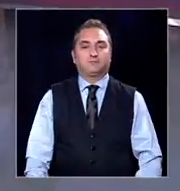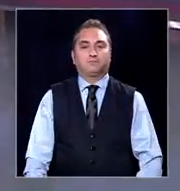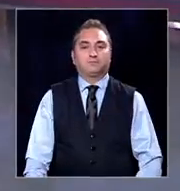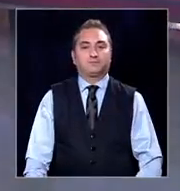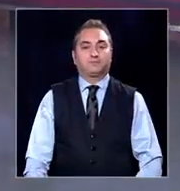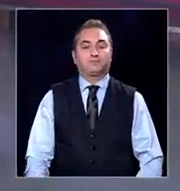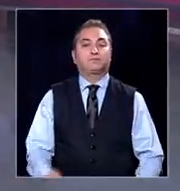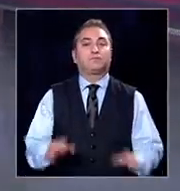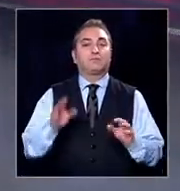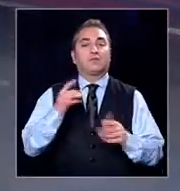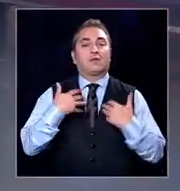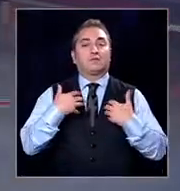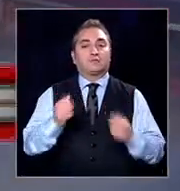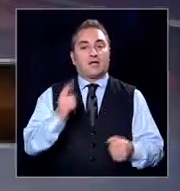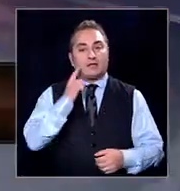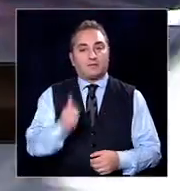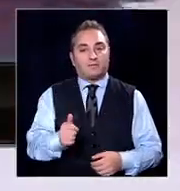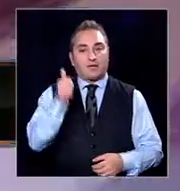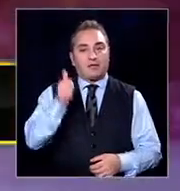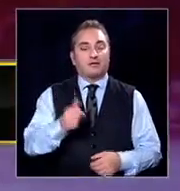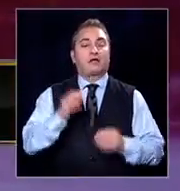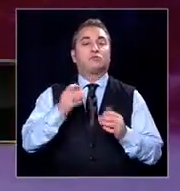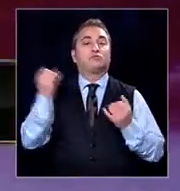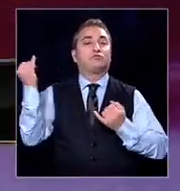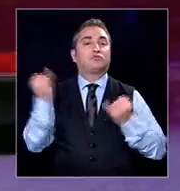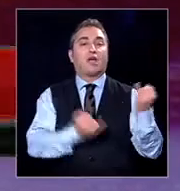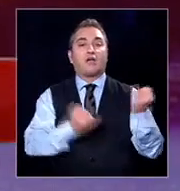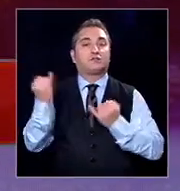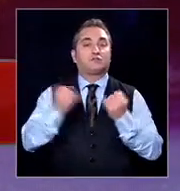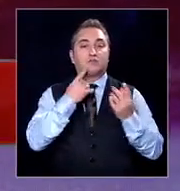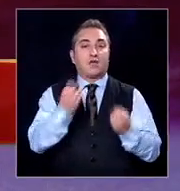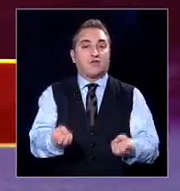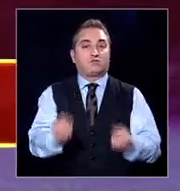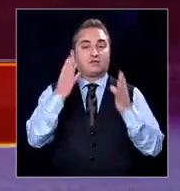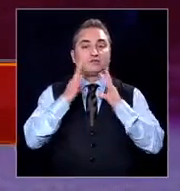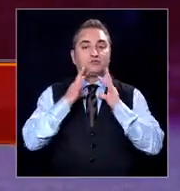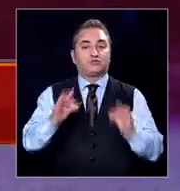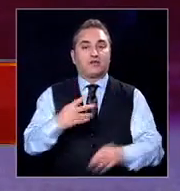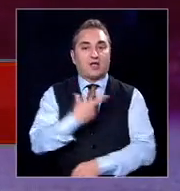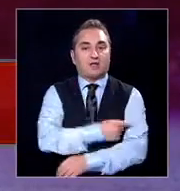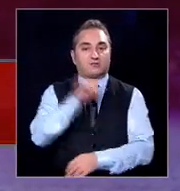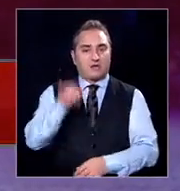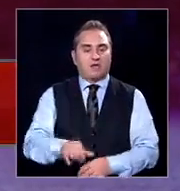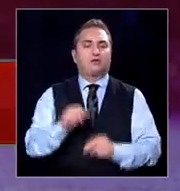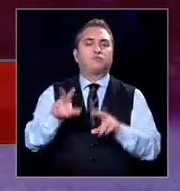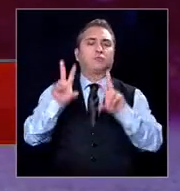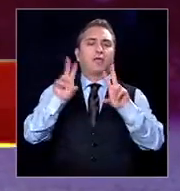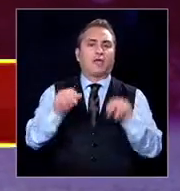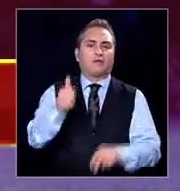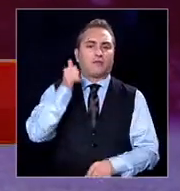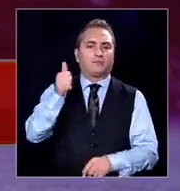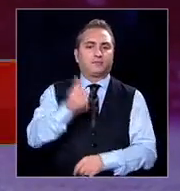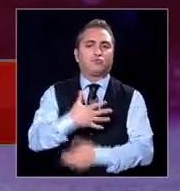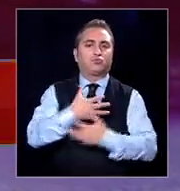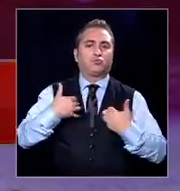Bu arada Sağlık Bakanı Fahrettin Koca tartışma yaratan Çin aşısı içinde yeterince güvenli dedi. Acil kullanım